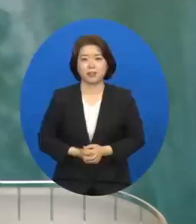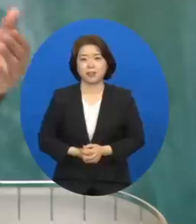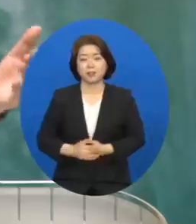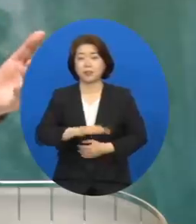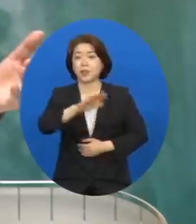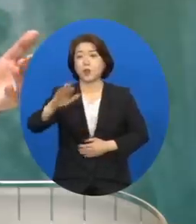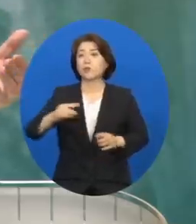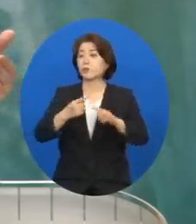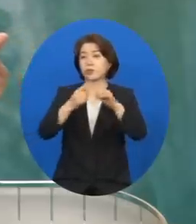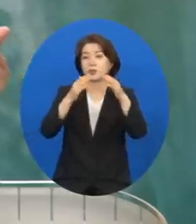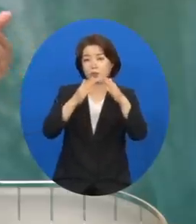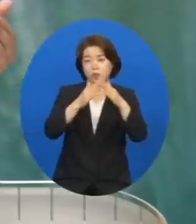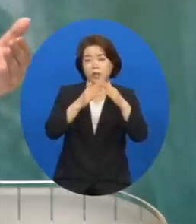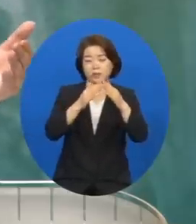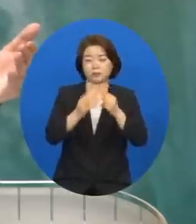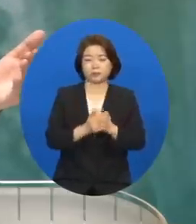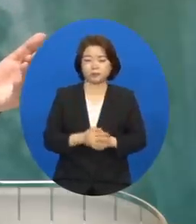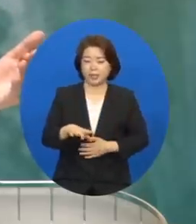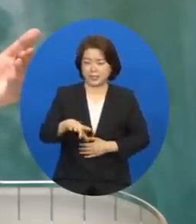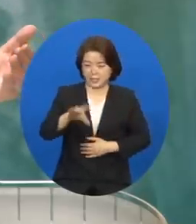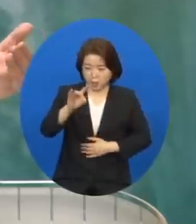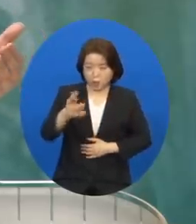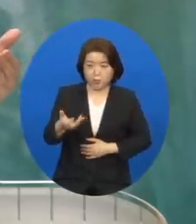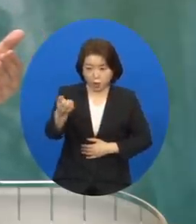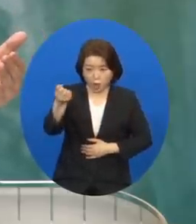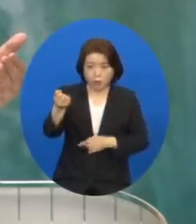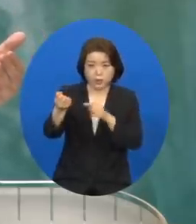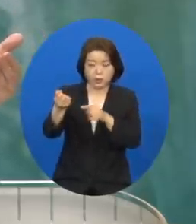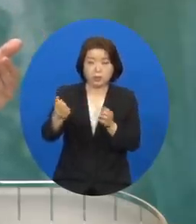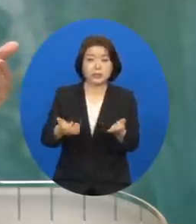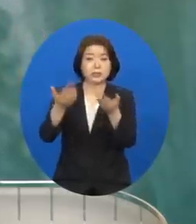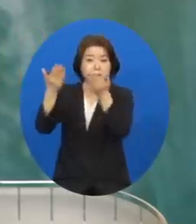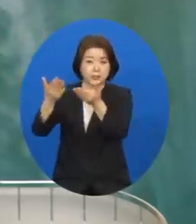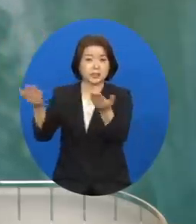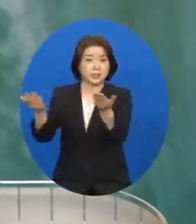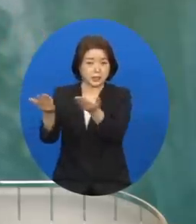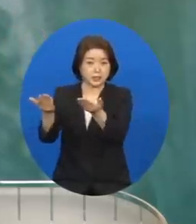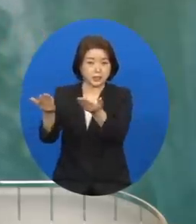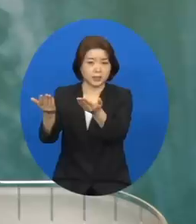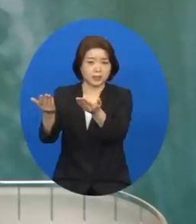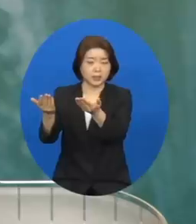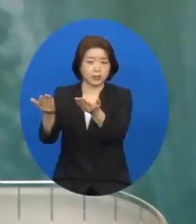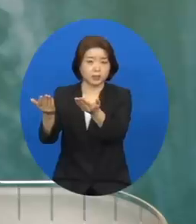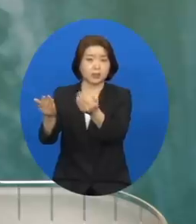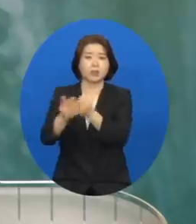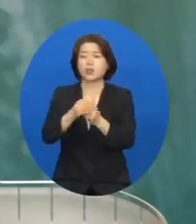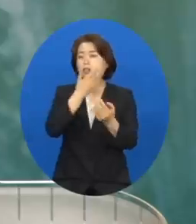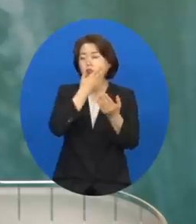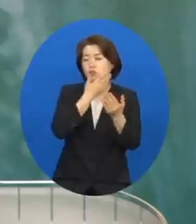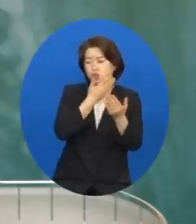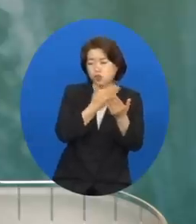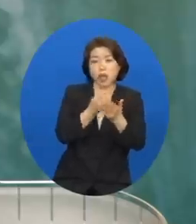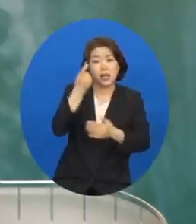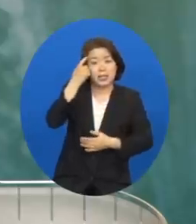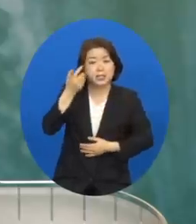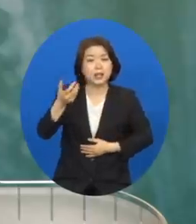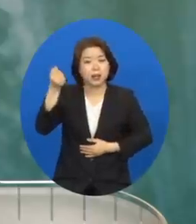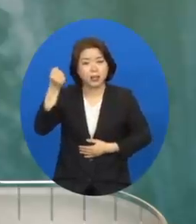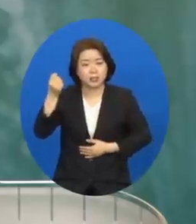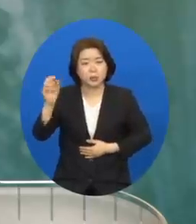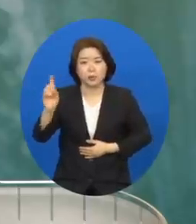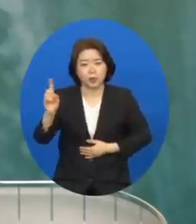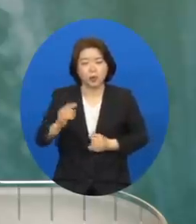우리 교회에서 이 첫 것을 하나님께 드리는 일을 중요하게 생각하면서